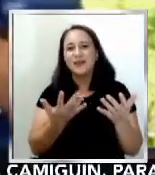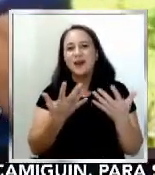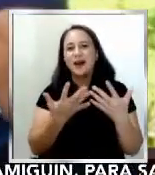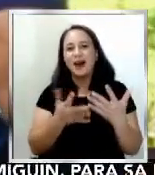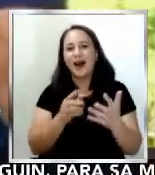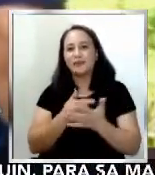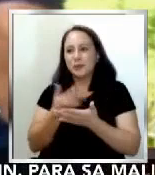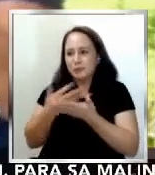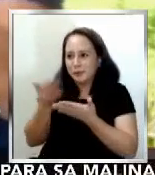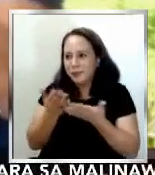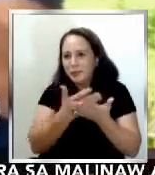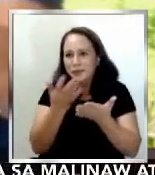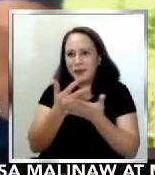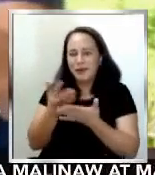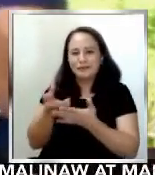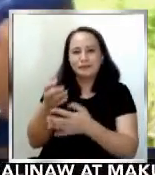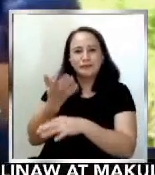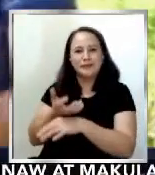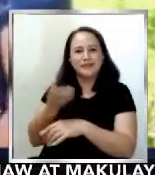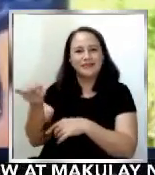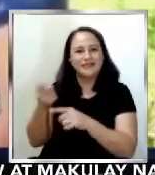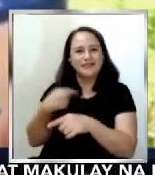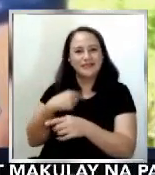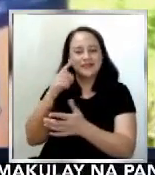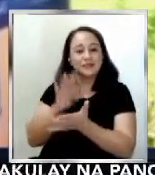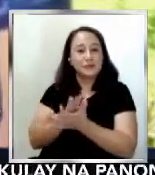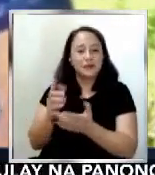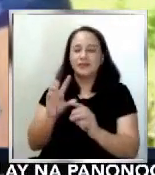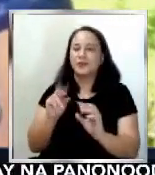kanya. Dun na nag-start yung